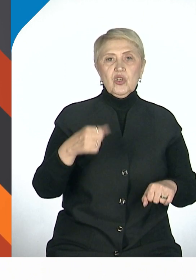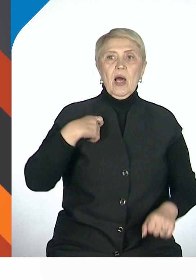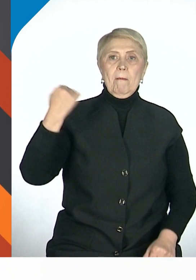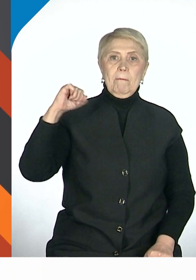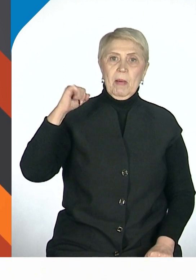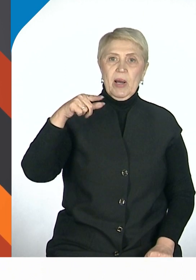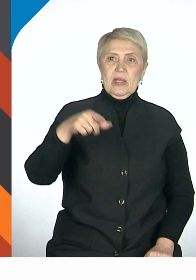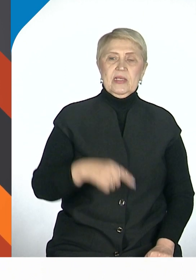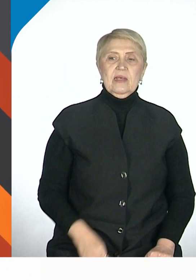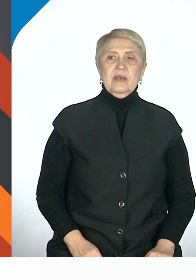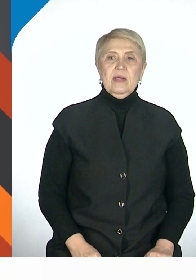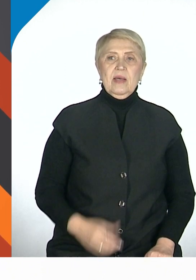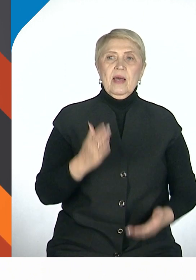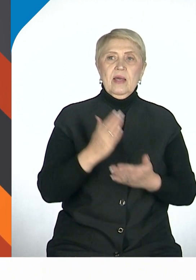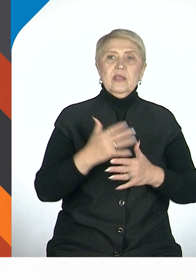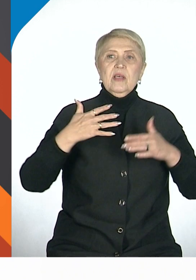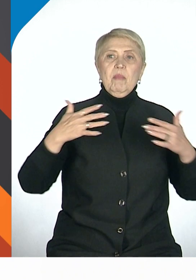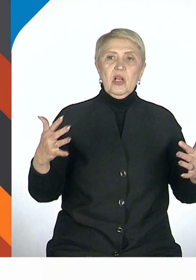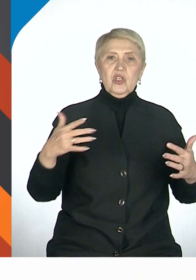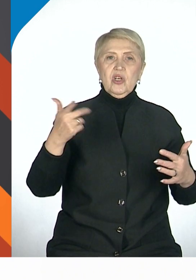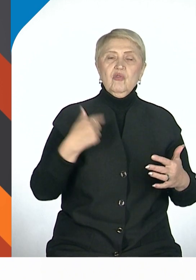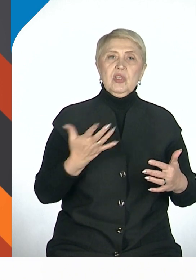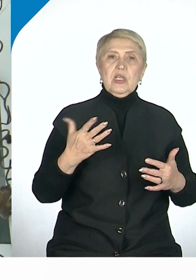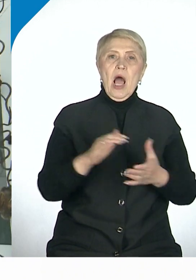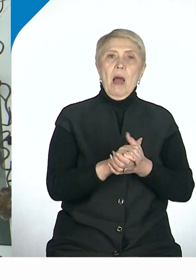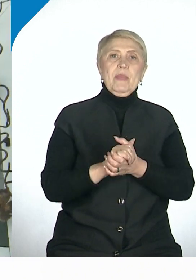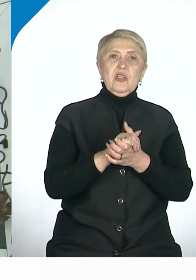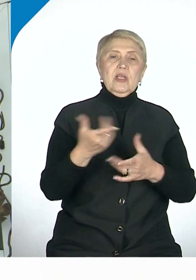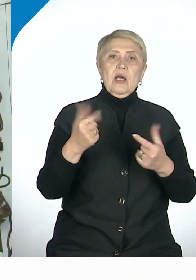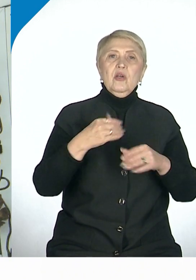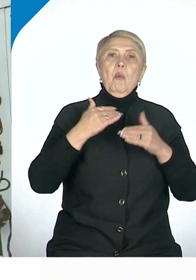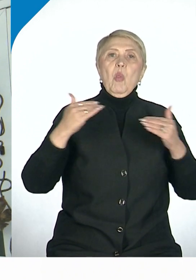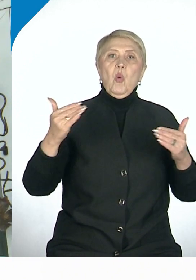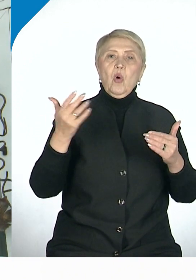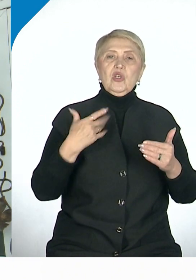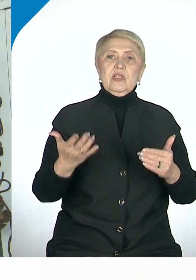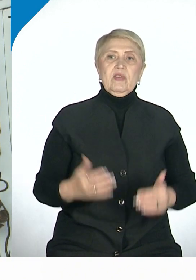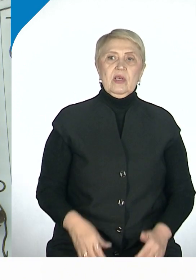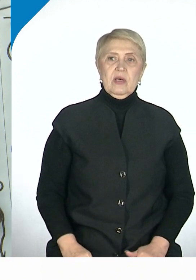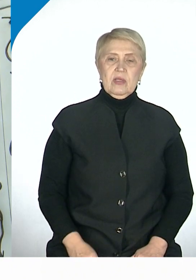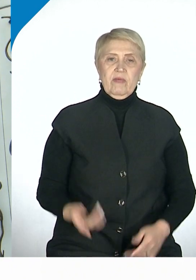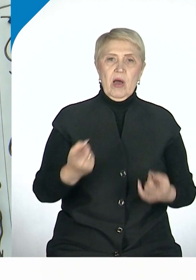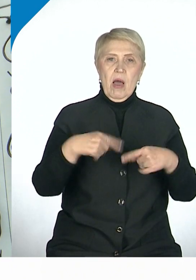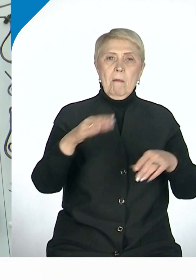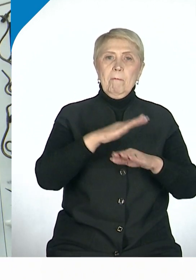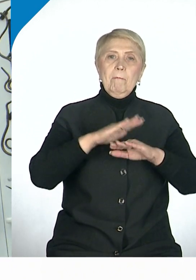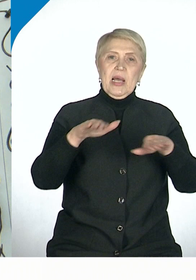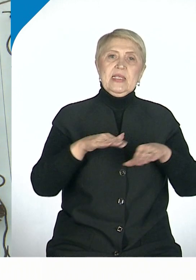например, есть большие общественные такие миквы, где множество бассейнов. А, есть там общественные? Да, множество